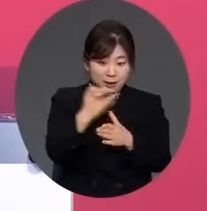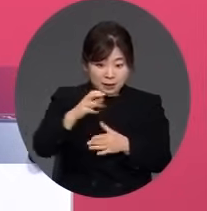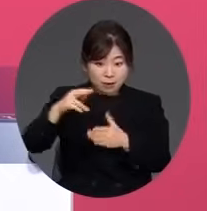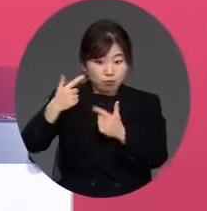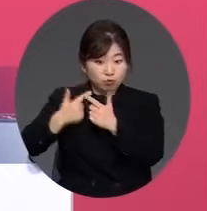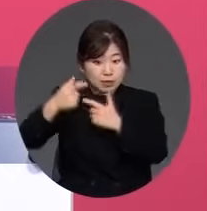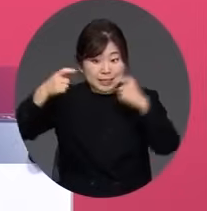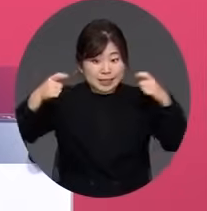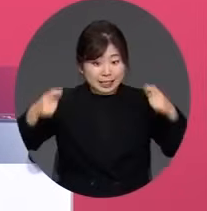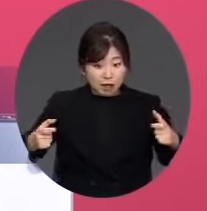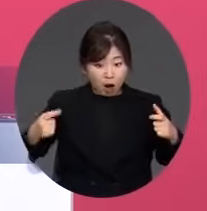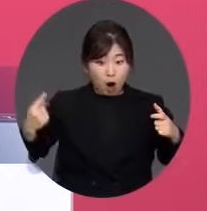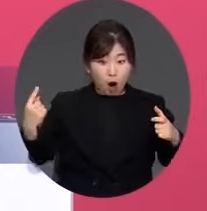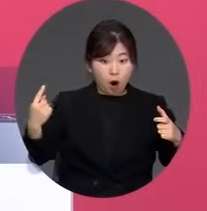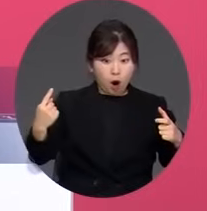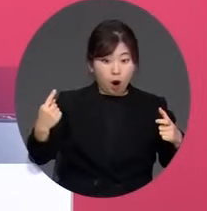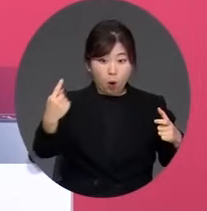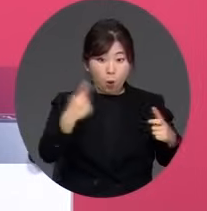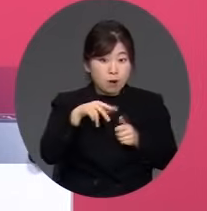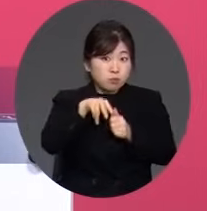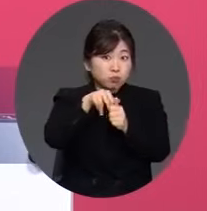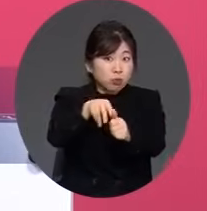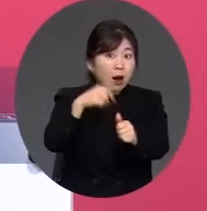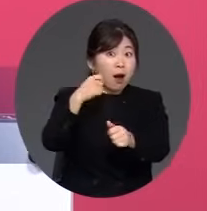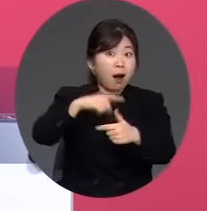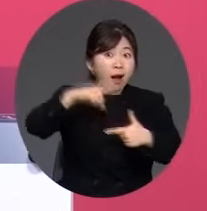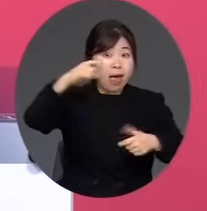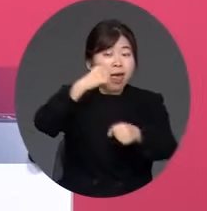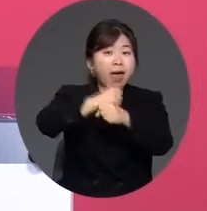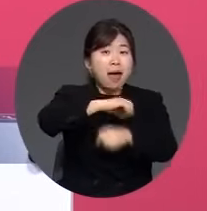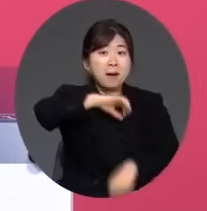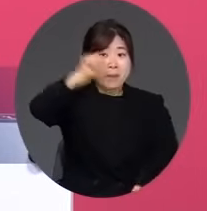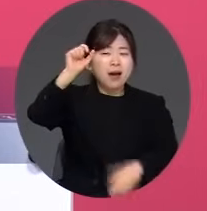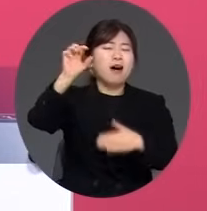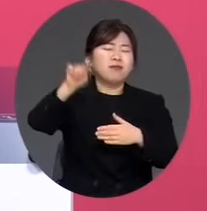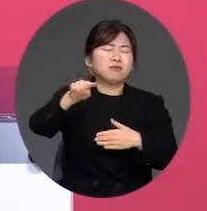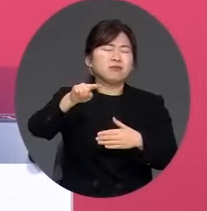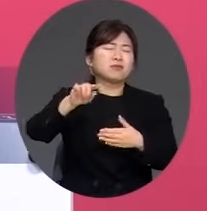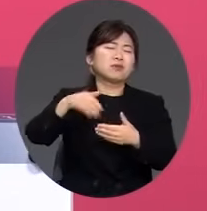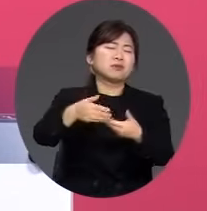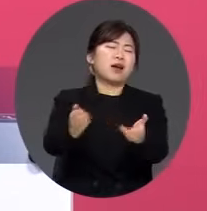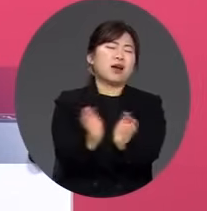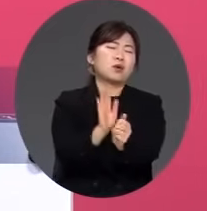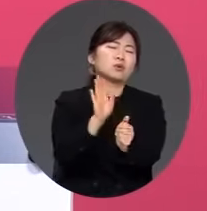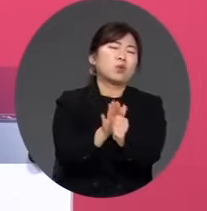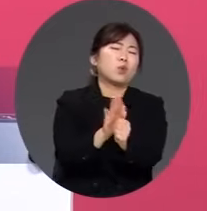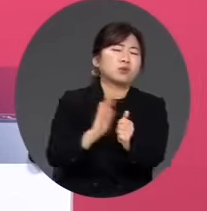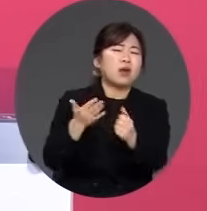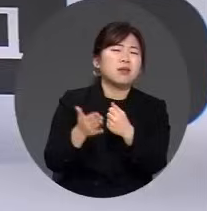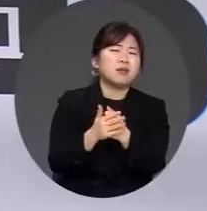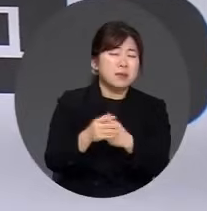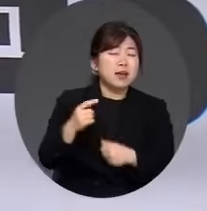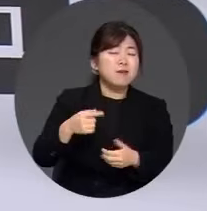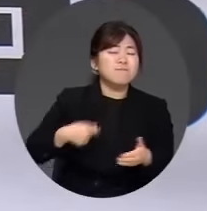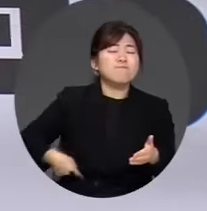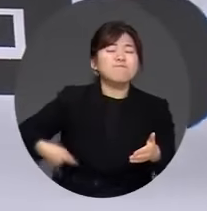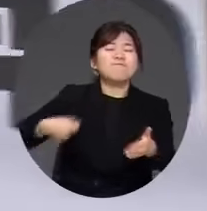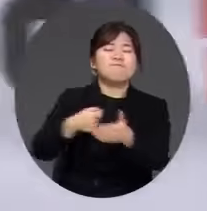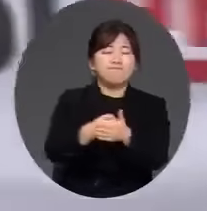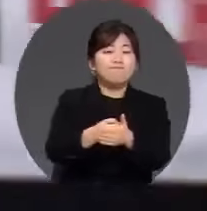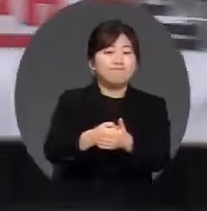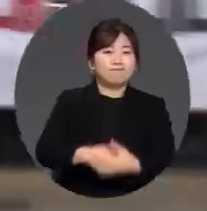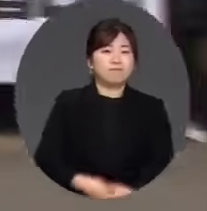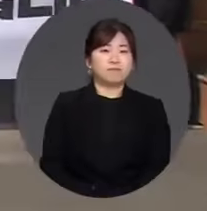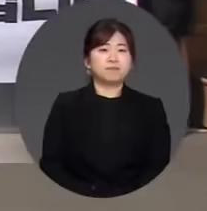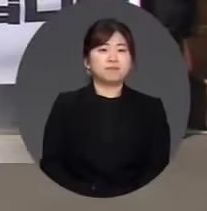이끌어주시면 이번 총선 승리에 큰 도움이 되겠다라는 말씀을 드렸고 그래서 헌신을 부탁드렸습니다. 이 같은